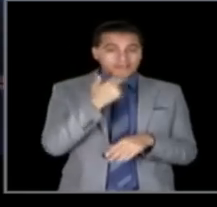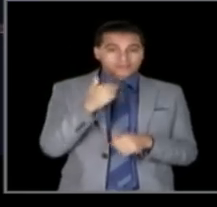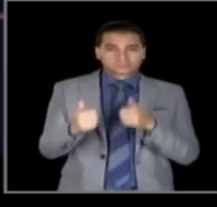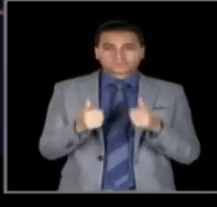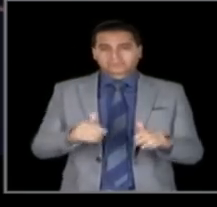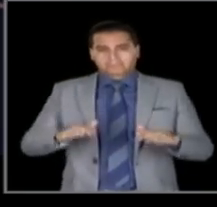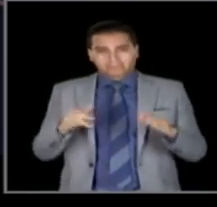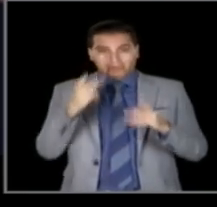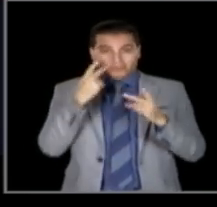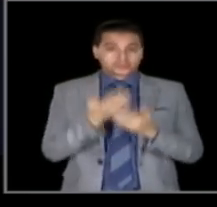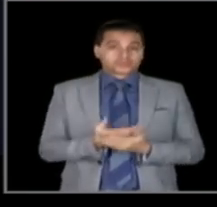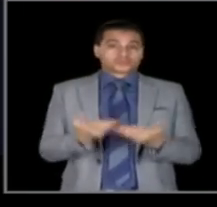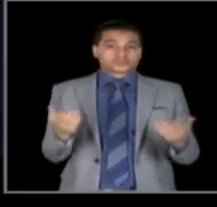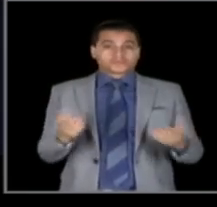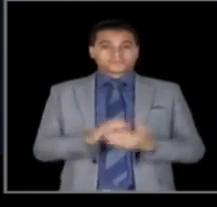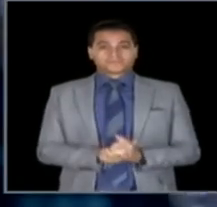لك.